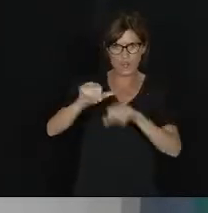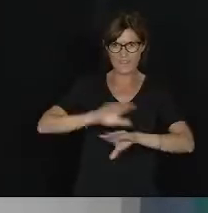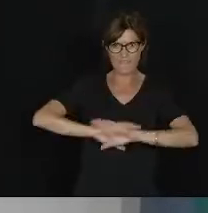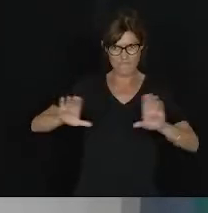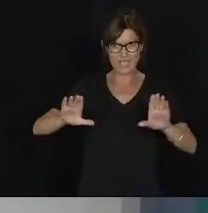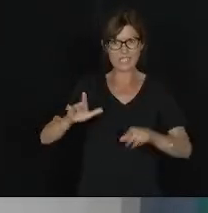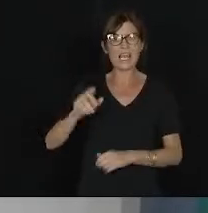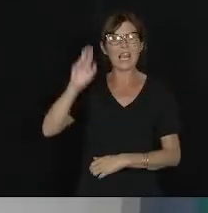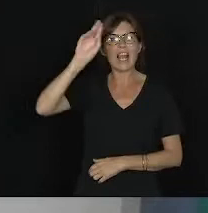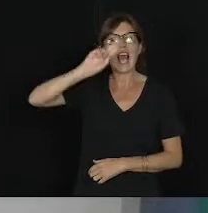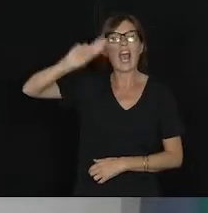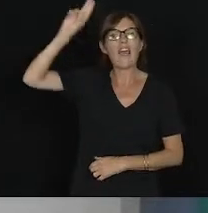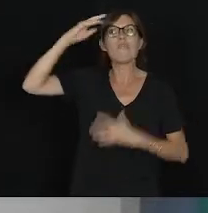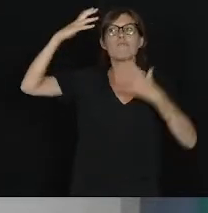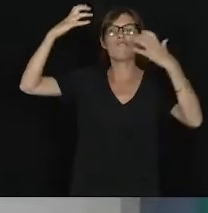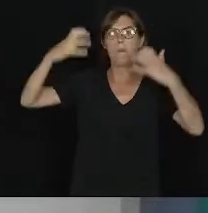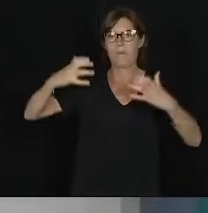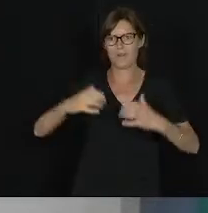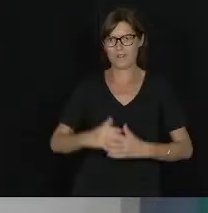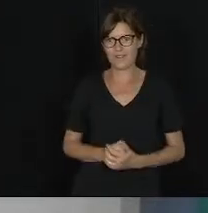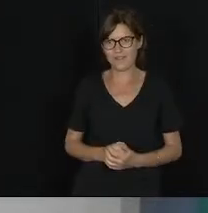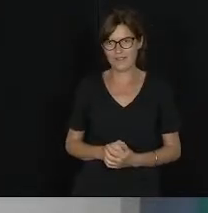l'URSS,